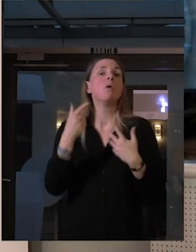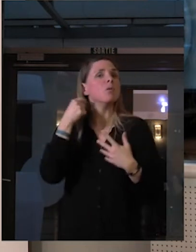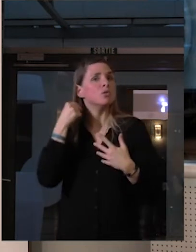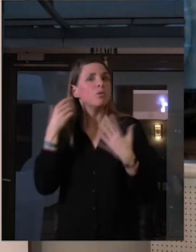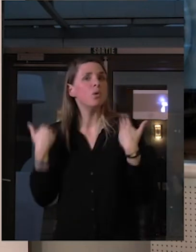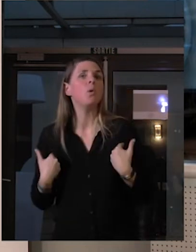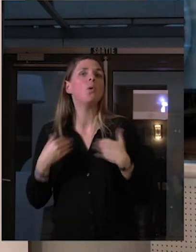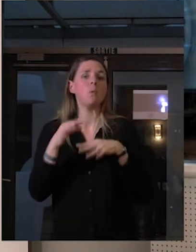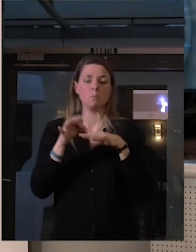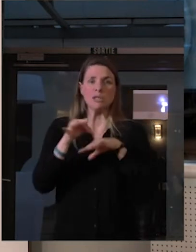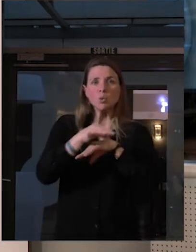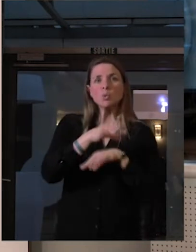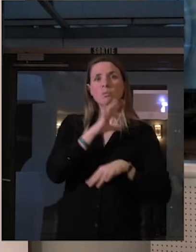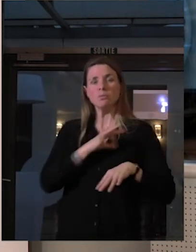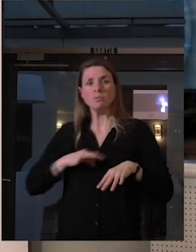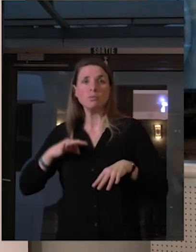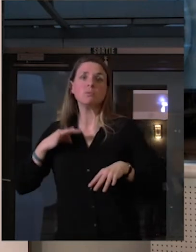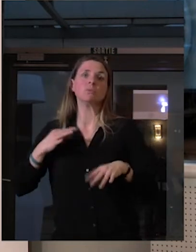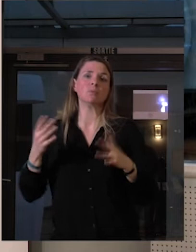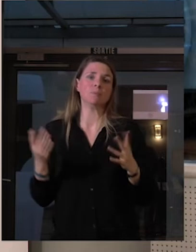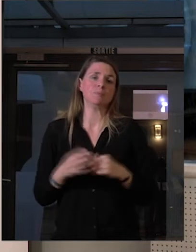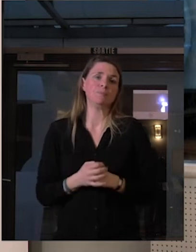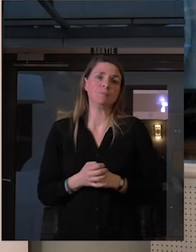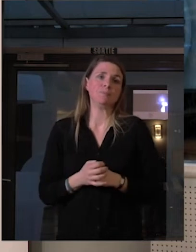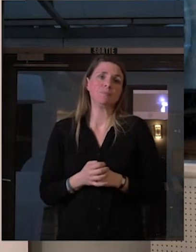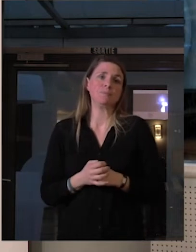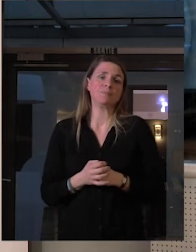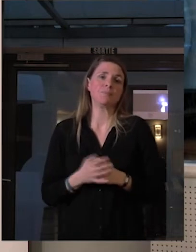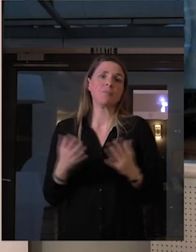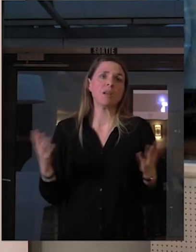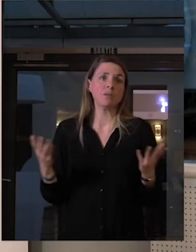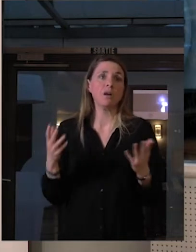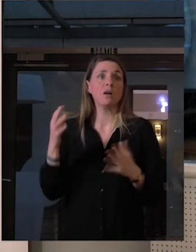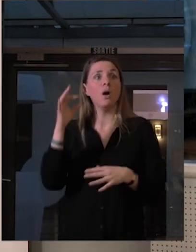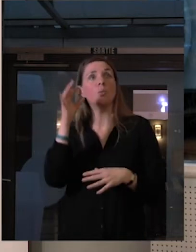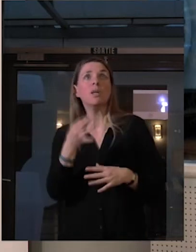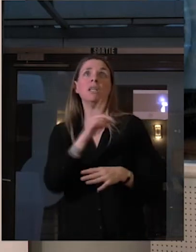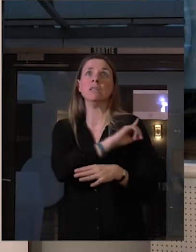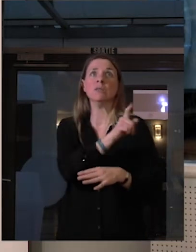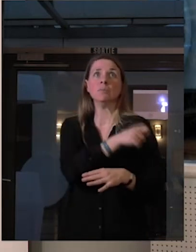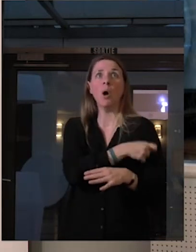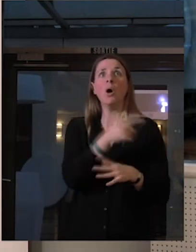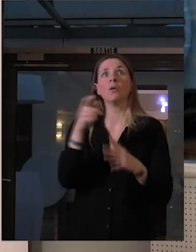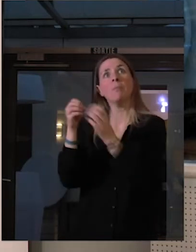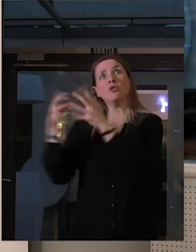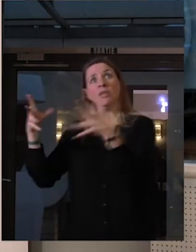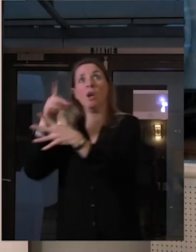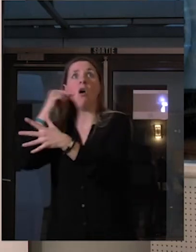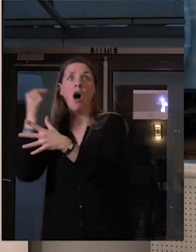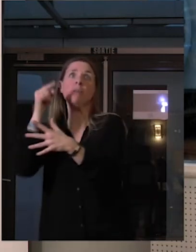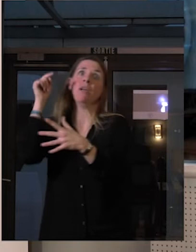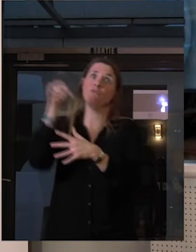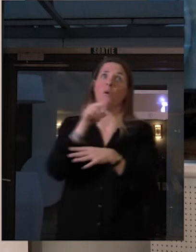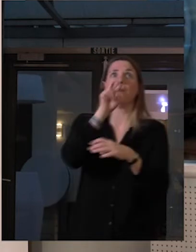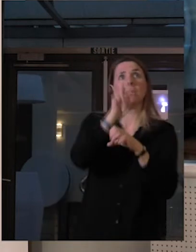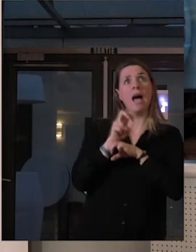des bijoux. Est-ce que cette partie, finalement, où oui, on fait un sport où il y a plus de garçons, mais on doit rester